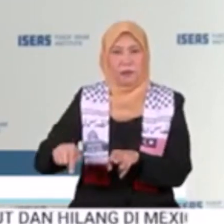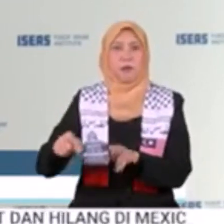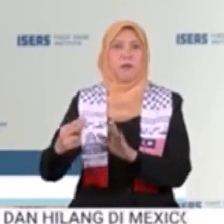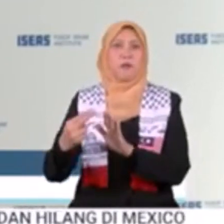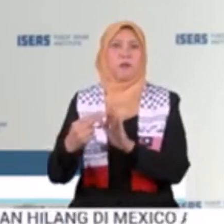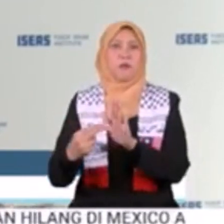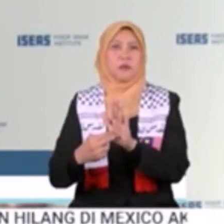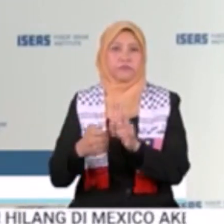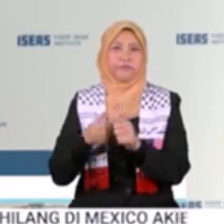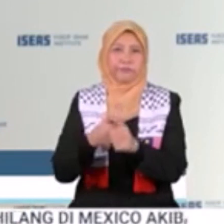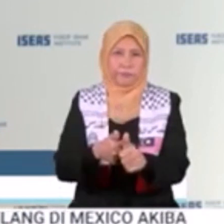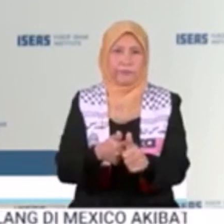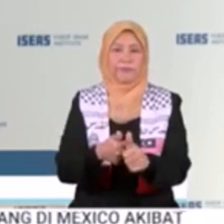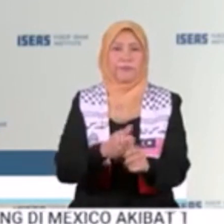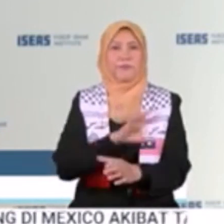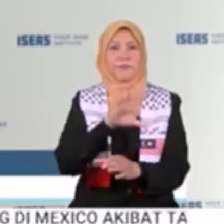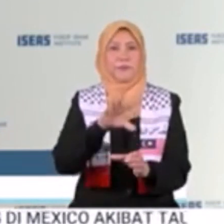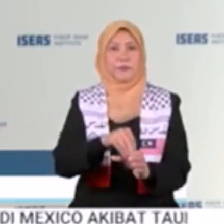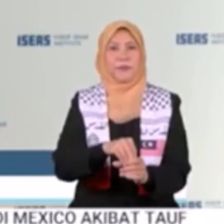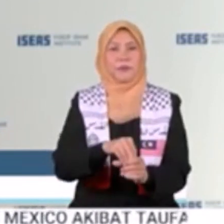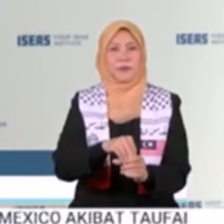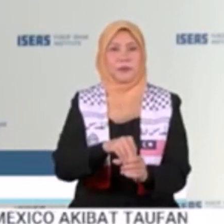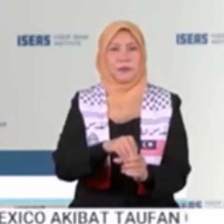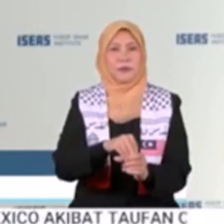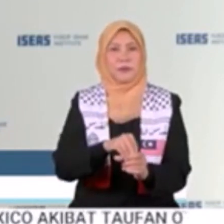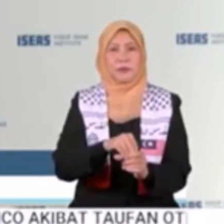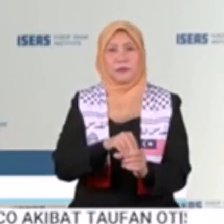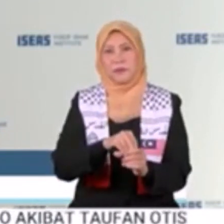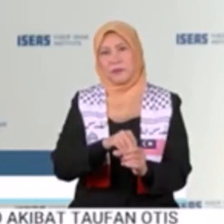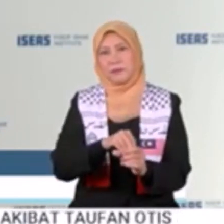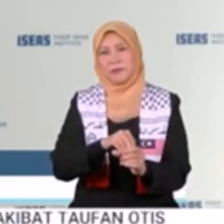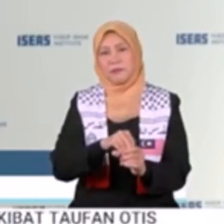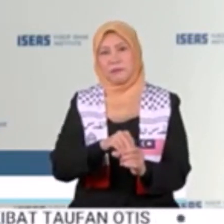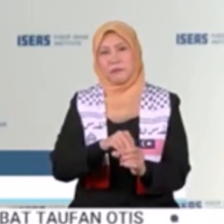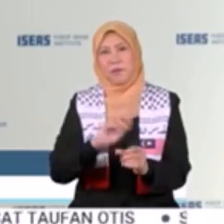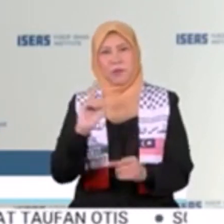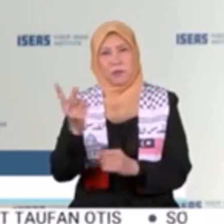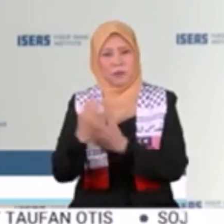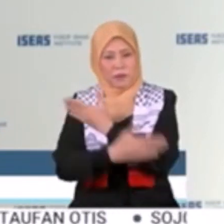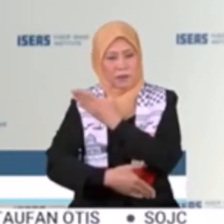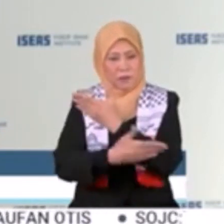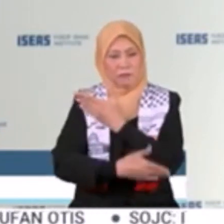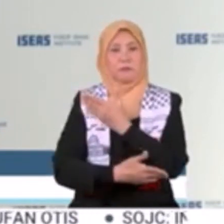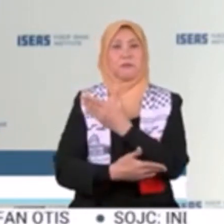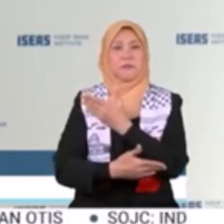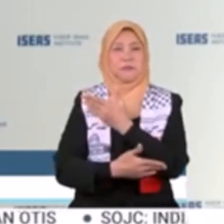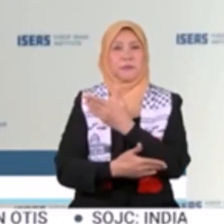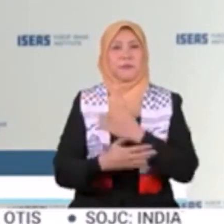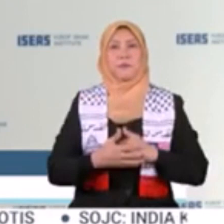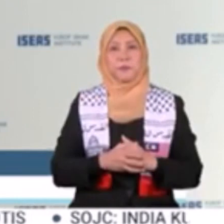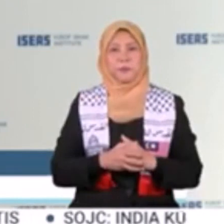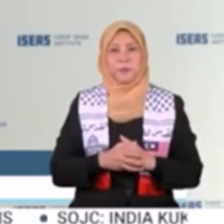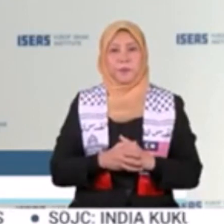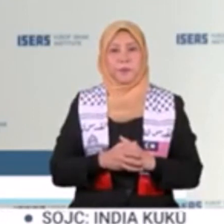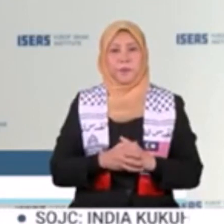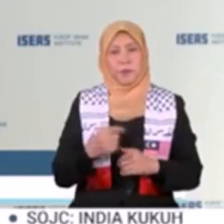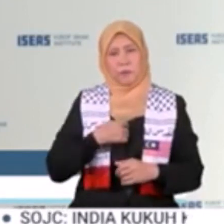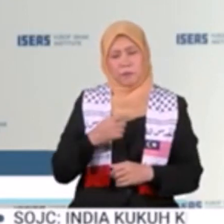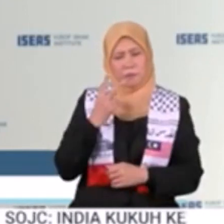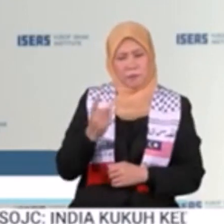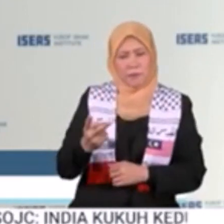ya. Jadi harus melibatkan AG kedua negara. So saya lihat ini bukan